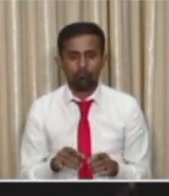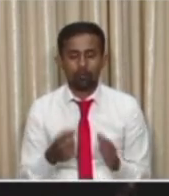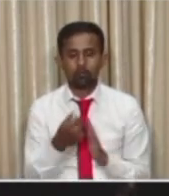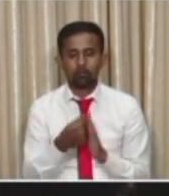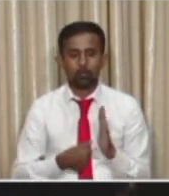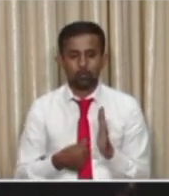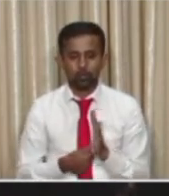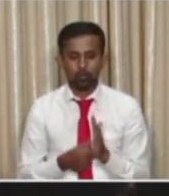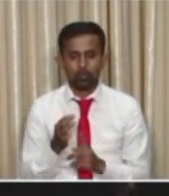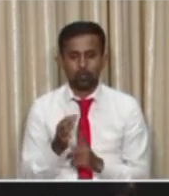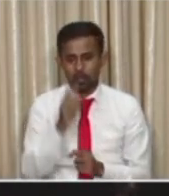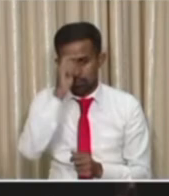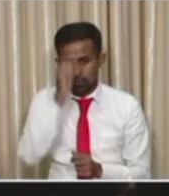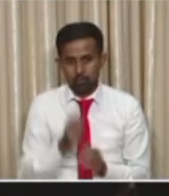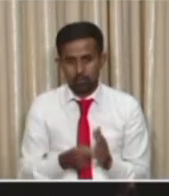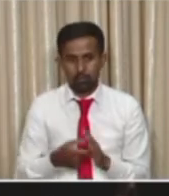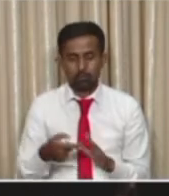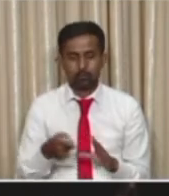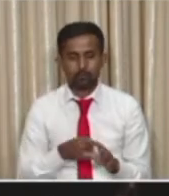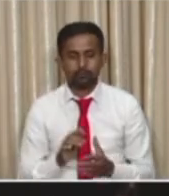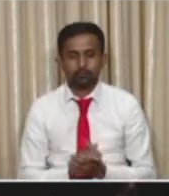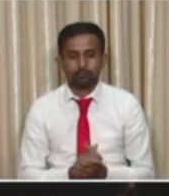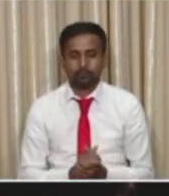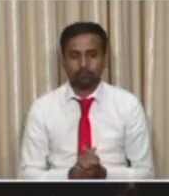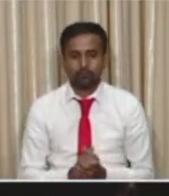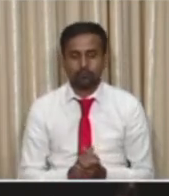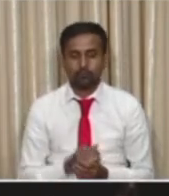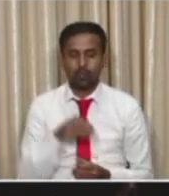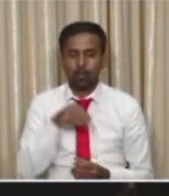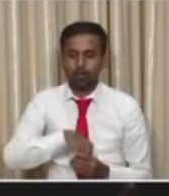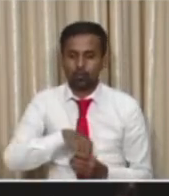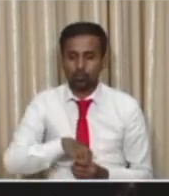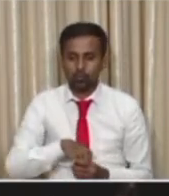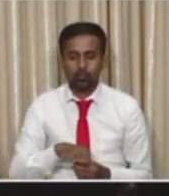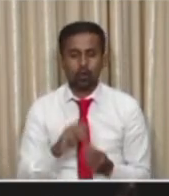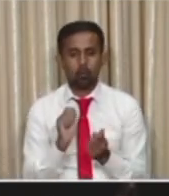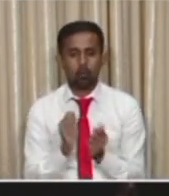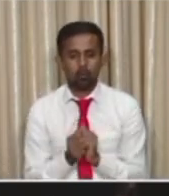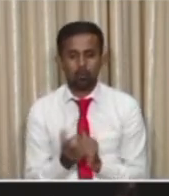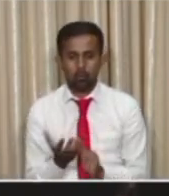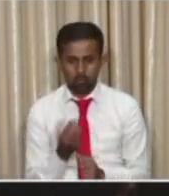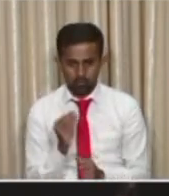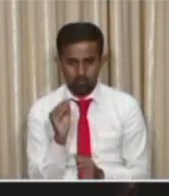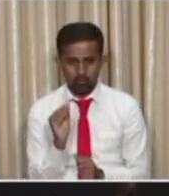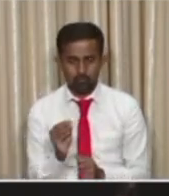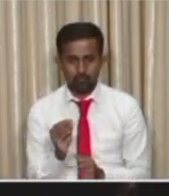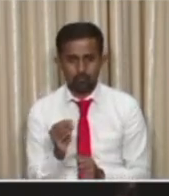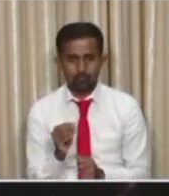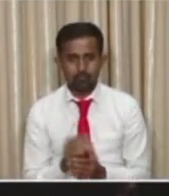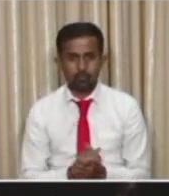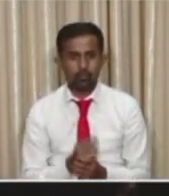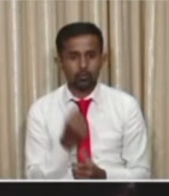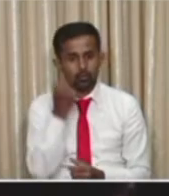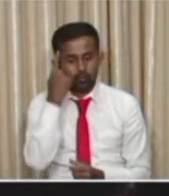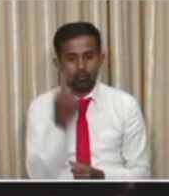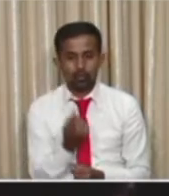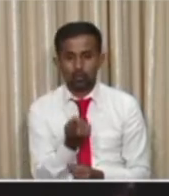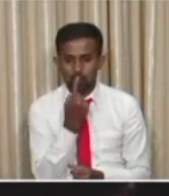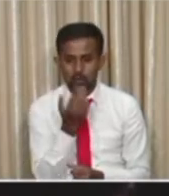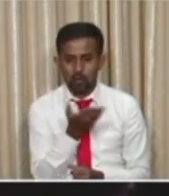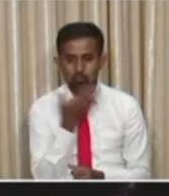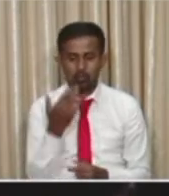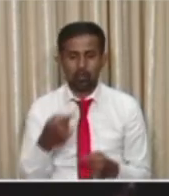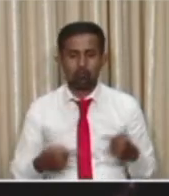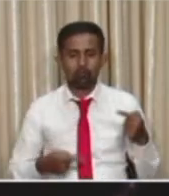முயற்சிகளை எடுக்கின்றார். அதில் உள்ள உள்ளடக்கங்கள், அதில் சில மாற்றங்கள் செய்ய வேண்டுமாக இருந்தால் எங்களுடைய பரிந்துரைகள் விவாதத்தின் போது நாம் அதனை செய்து கொள்ள முடியும். ஆனால்